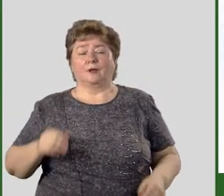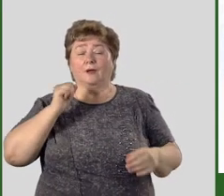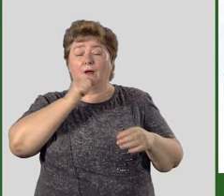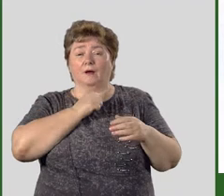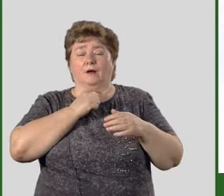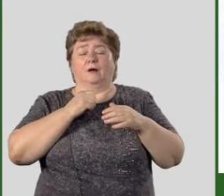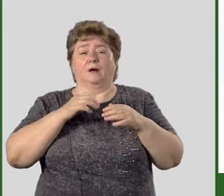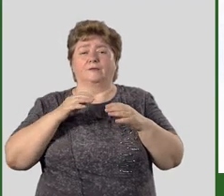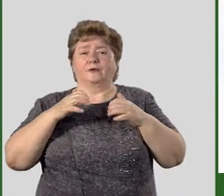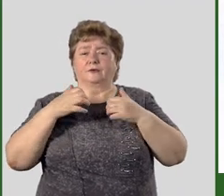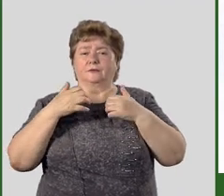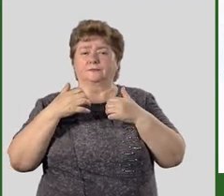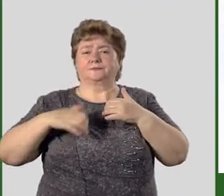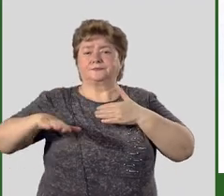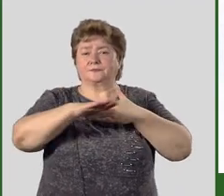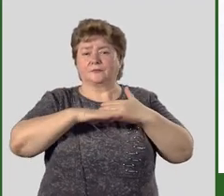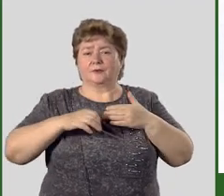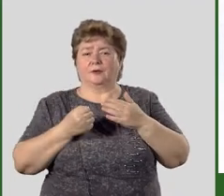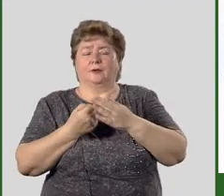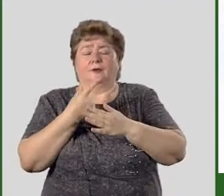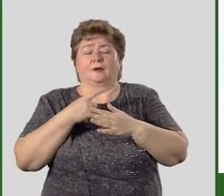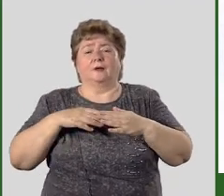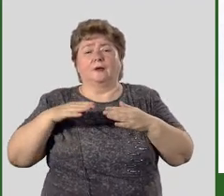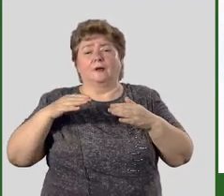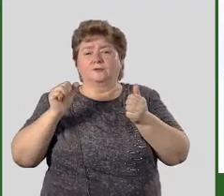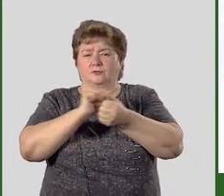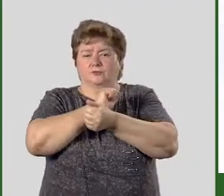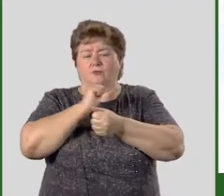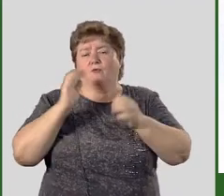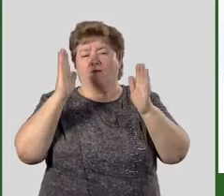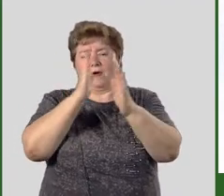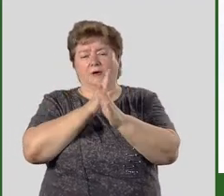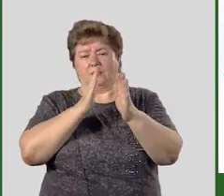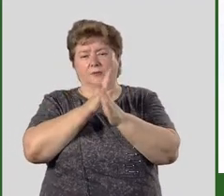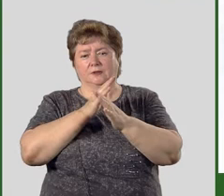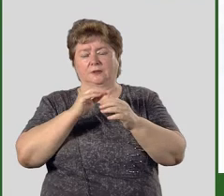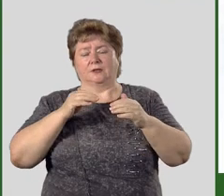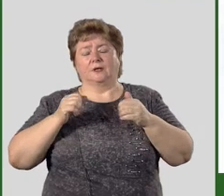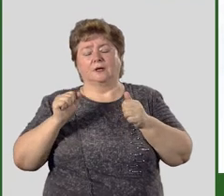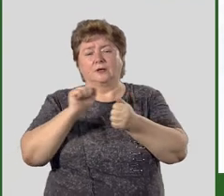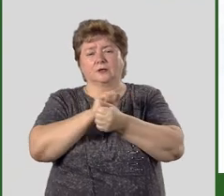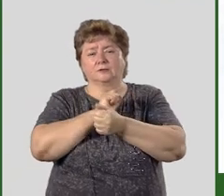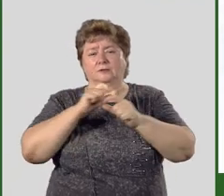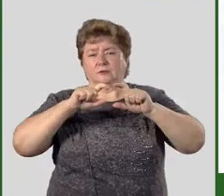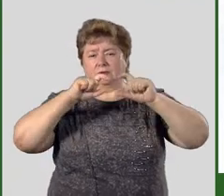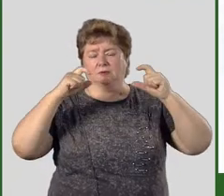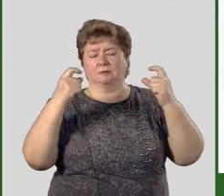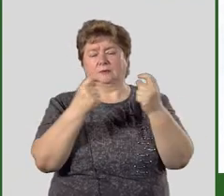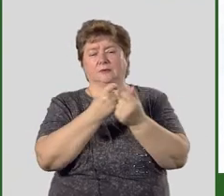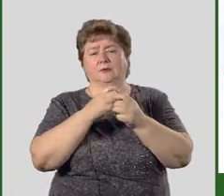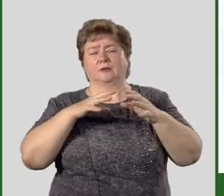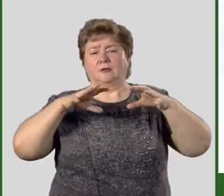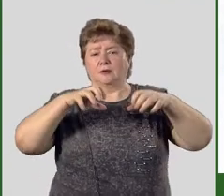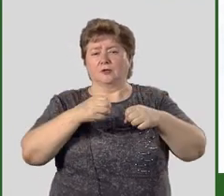Африка – континент яркого проявления тропического климата. Тропические пояса